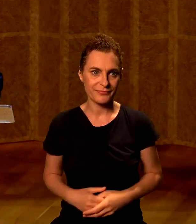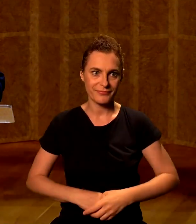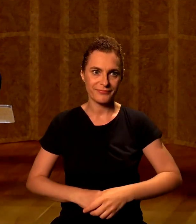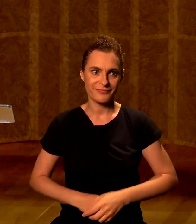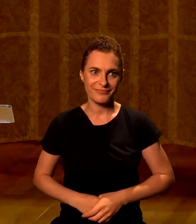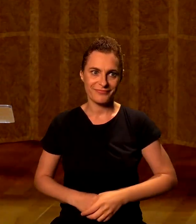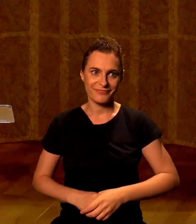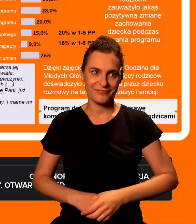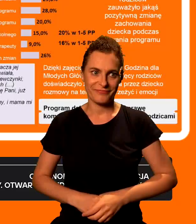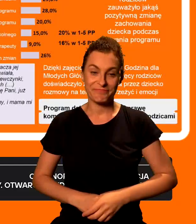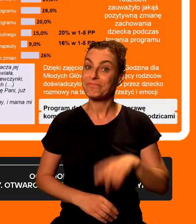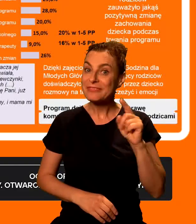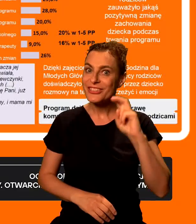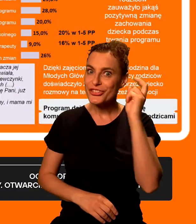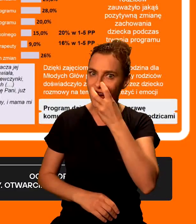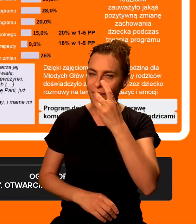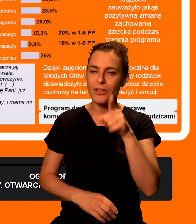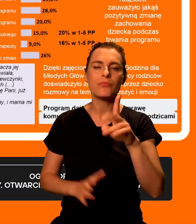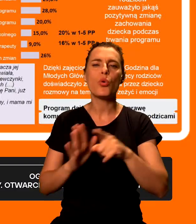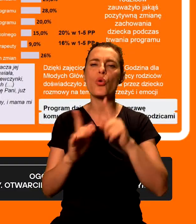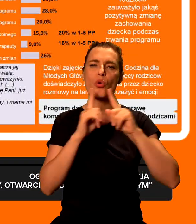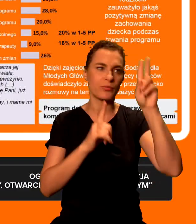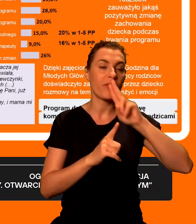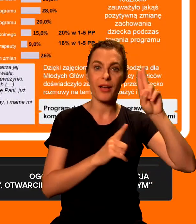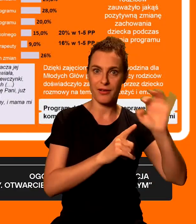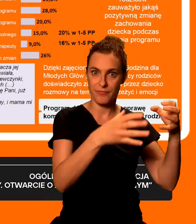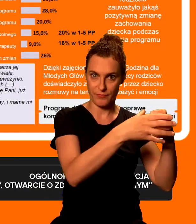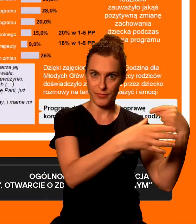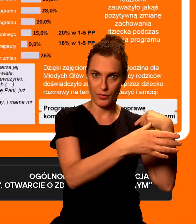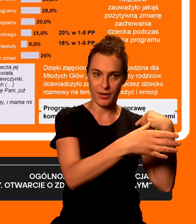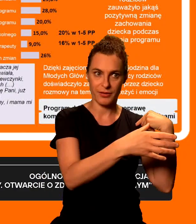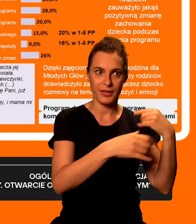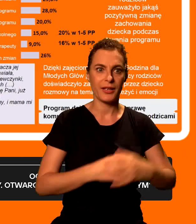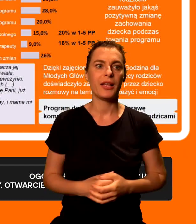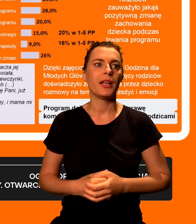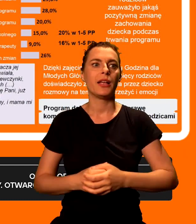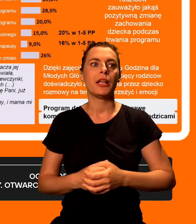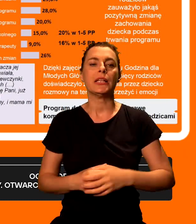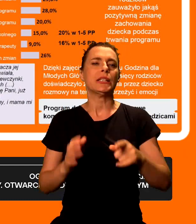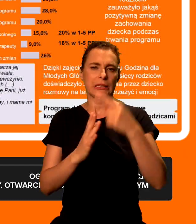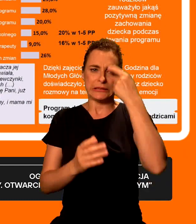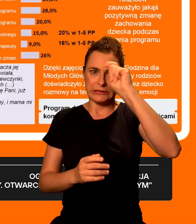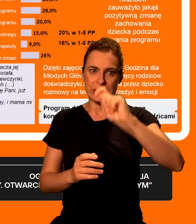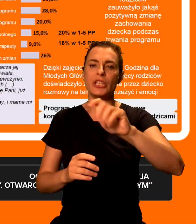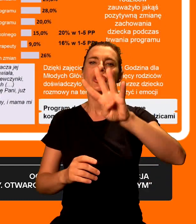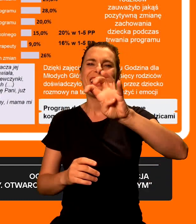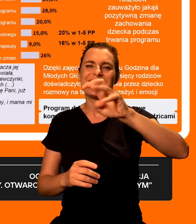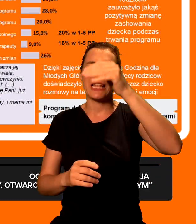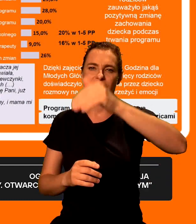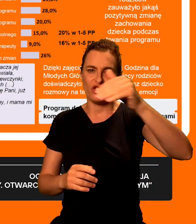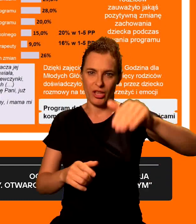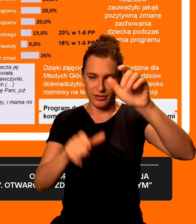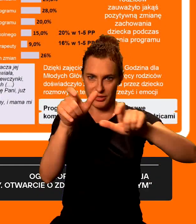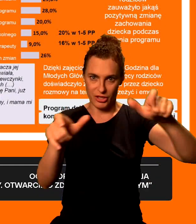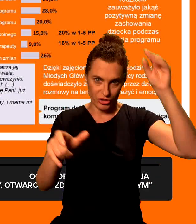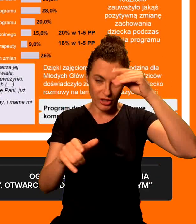Przeskakuję. No i teraz ciekawa rzecz, bo rozmawialiśmy też z rodzicami, tylko zwracam uwagę, NK to na te 400 tysięcy dzieci, które były w tych szkołach, to